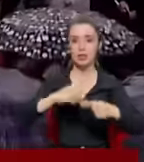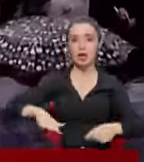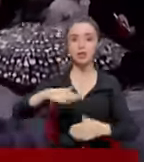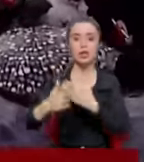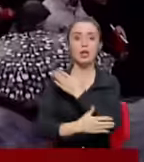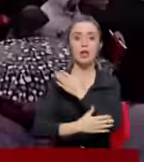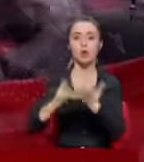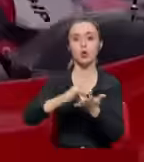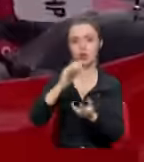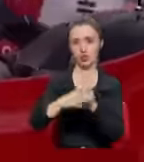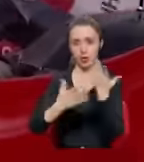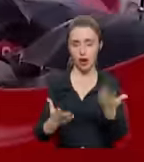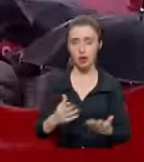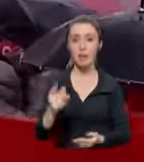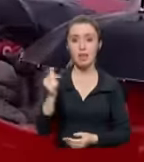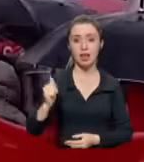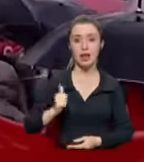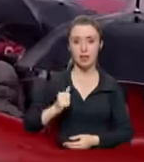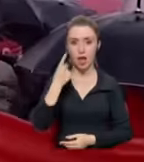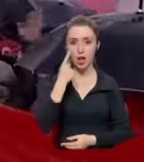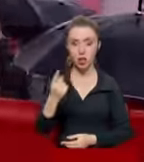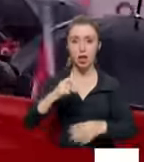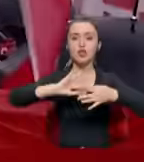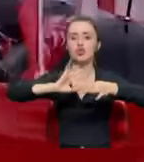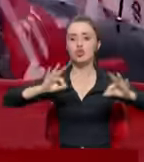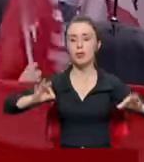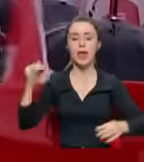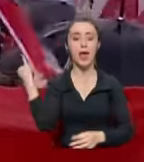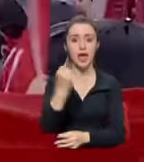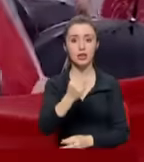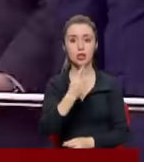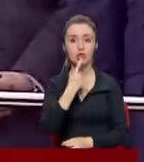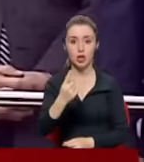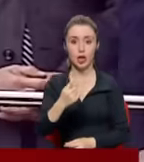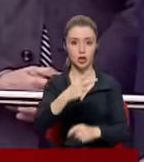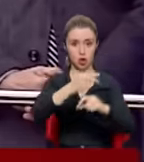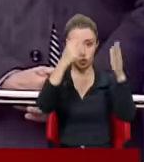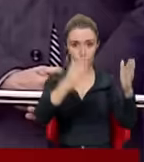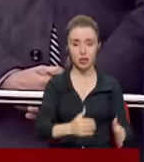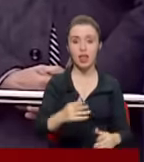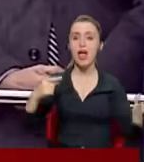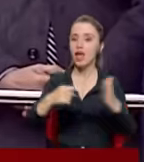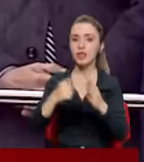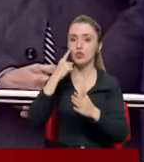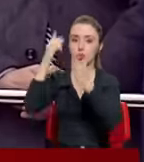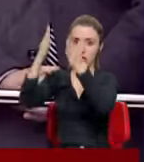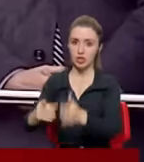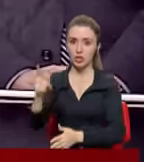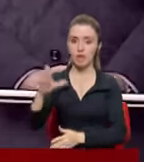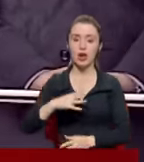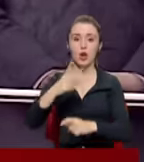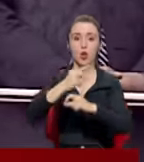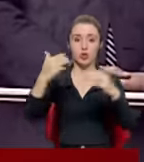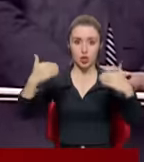yardımlarla ortaya koydu bedelli askerlik üzerinden kurduğu cümlelerin eleştirildiğini söyleyen özel hedefine Erdoğan'ı aldı Özgür